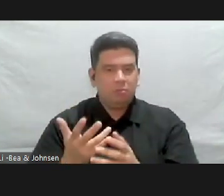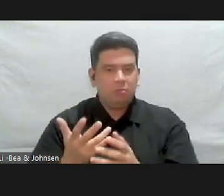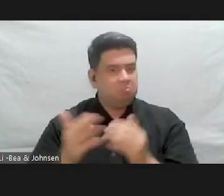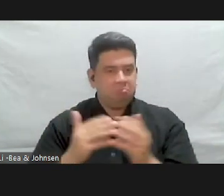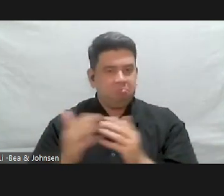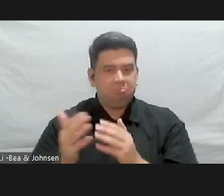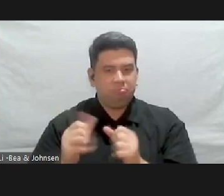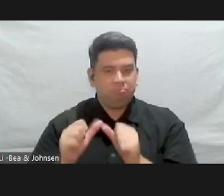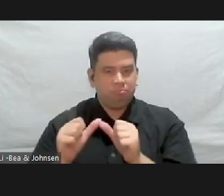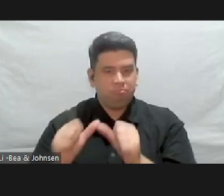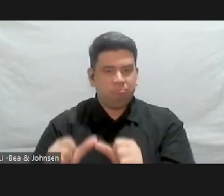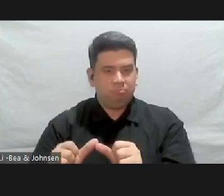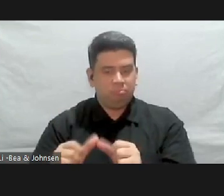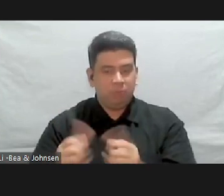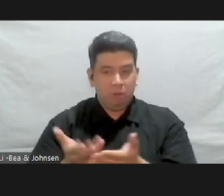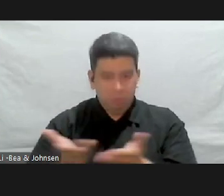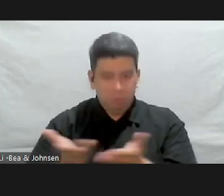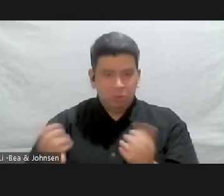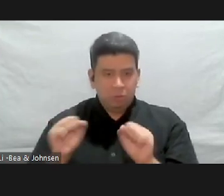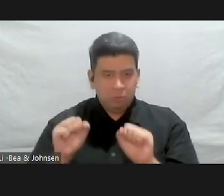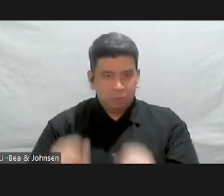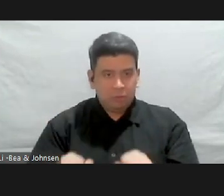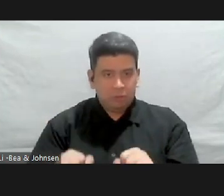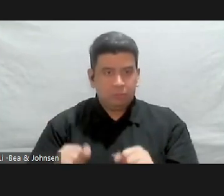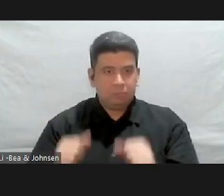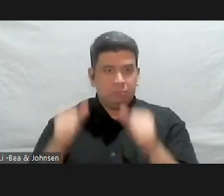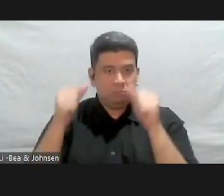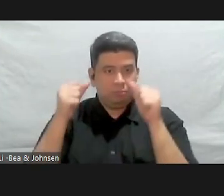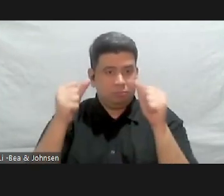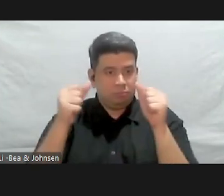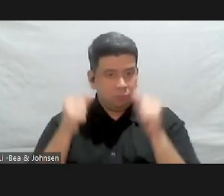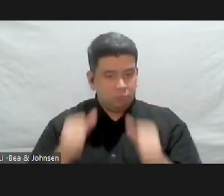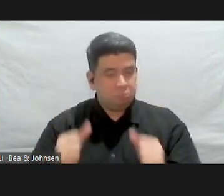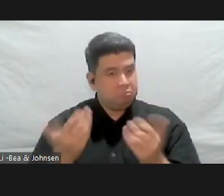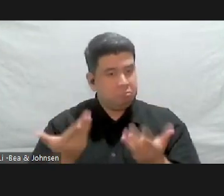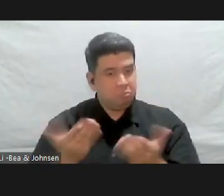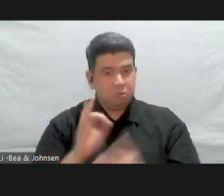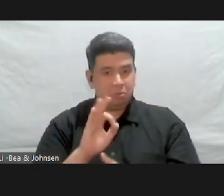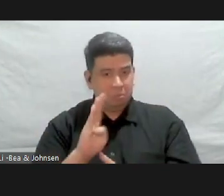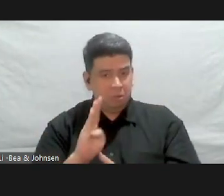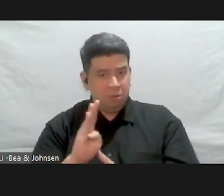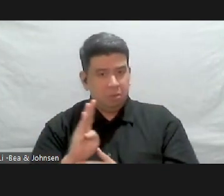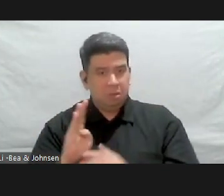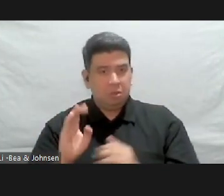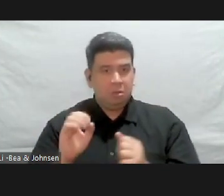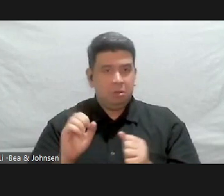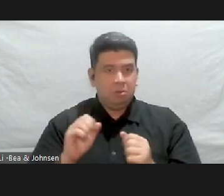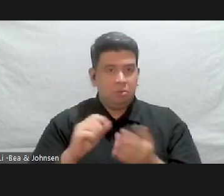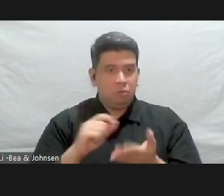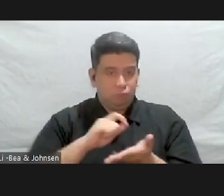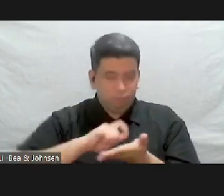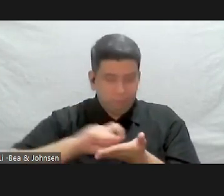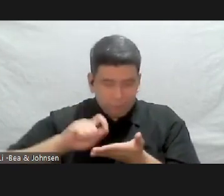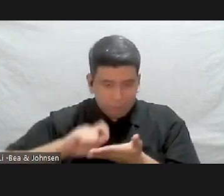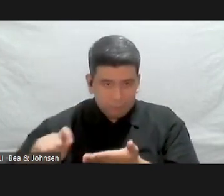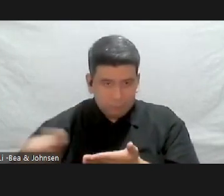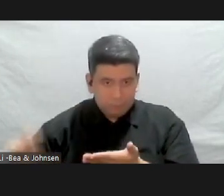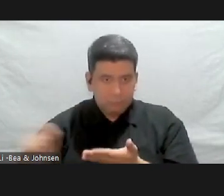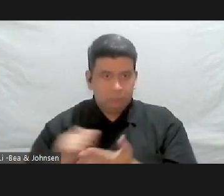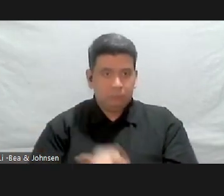po kayo ng statement. Yes, kahit po. Post lang yan sa Facebook, ano, or sulat lang,